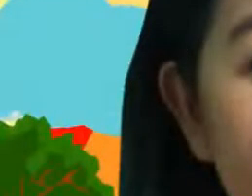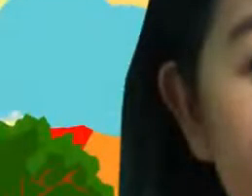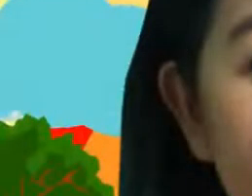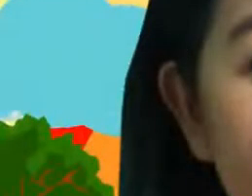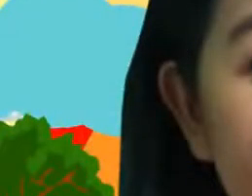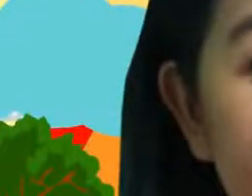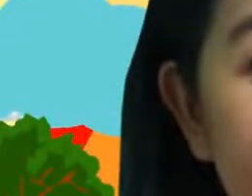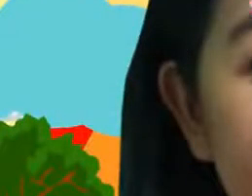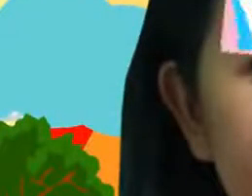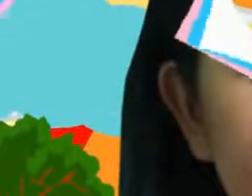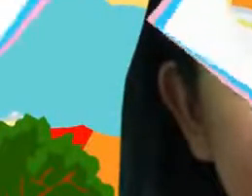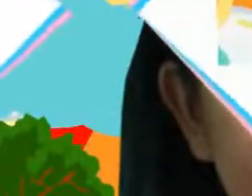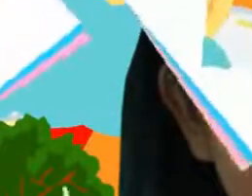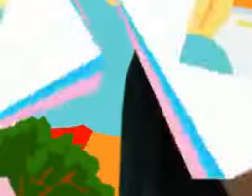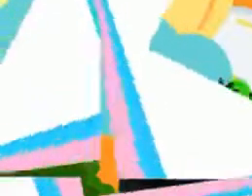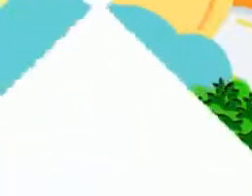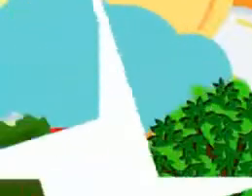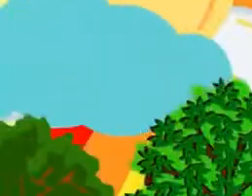We'll back.